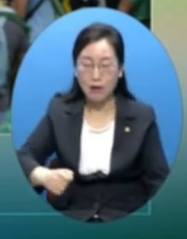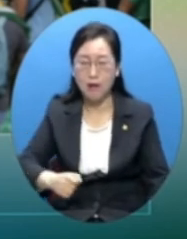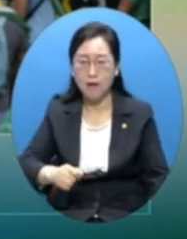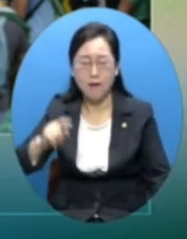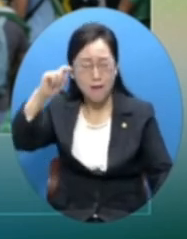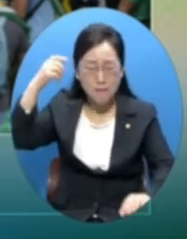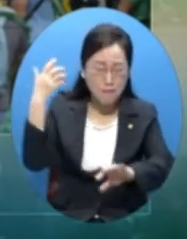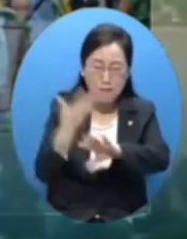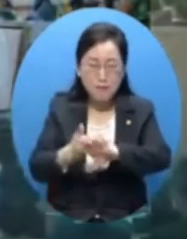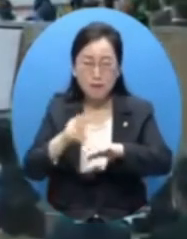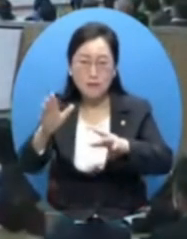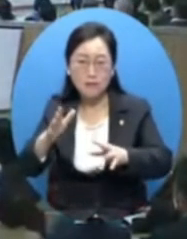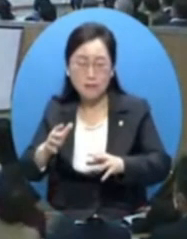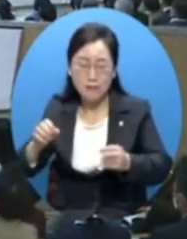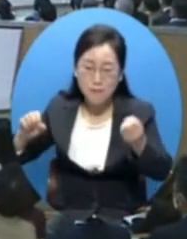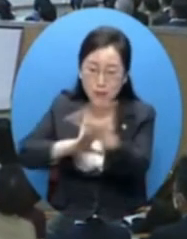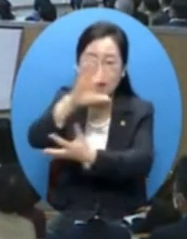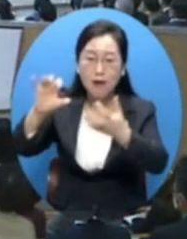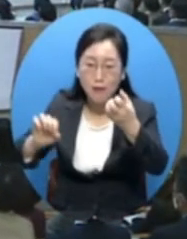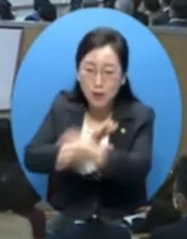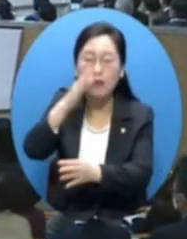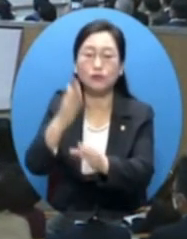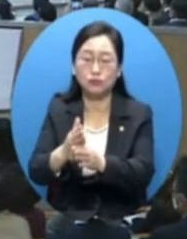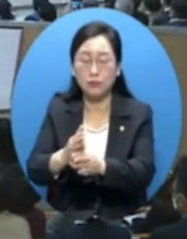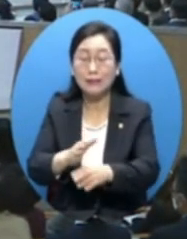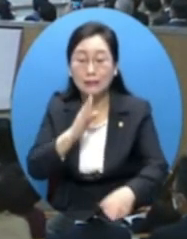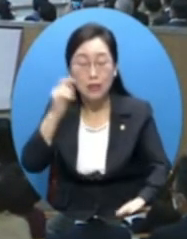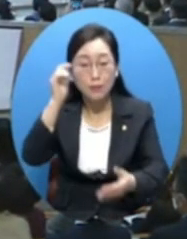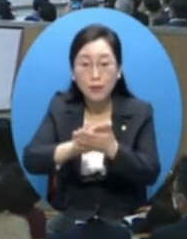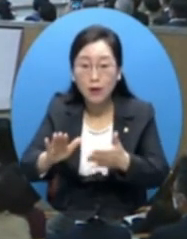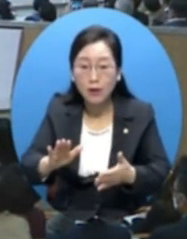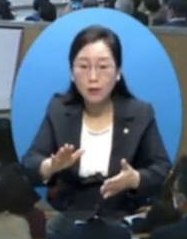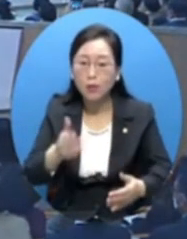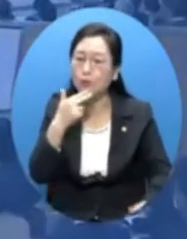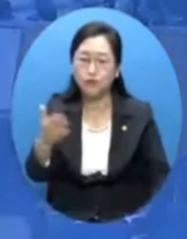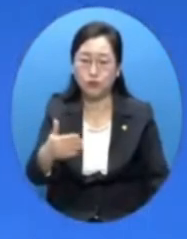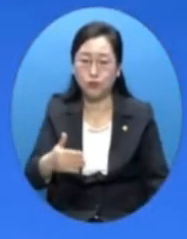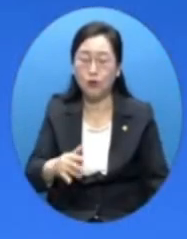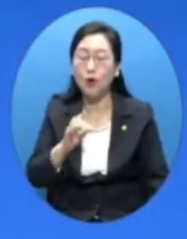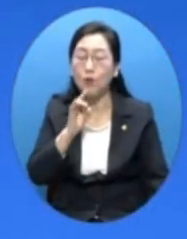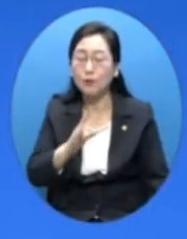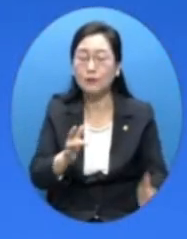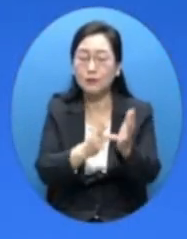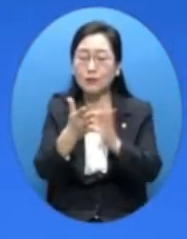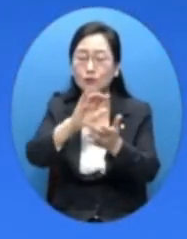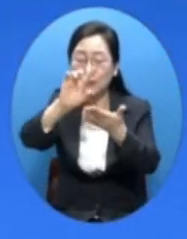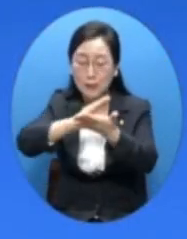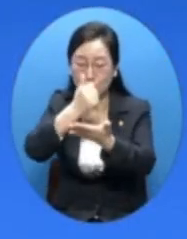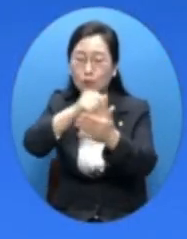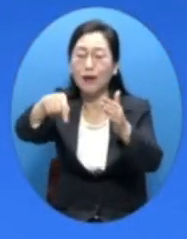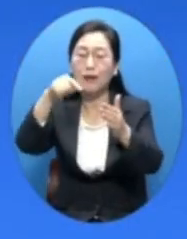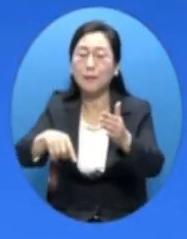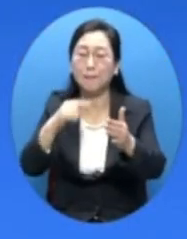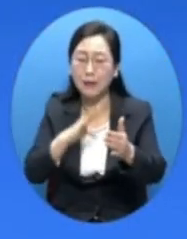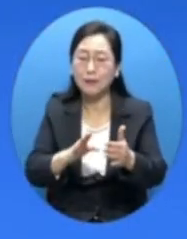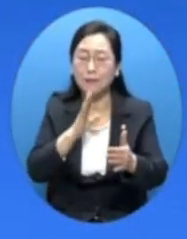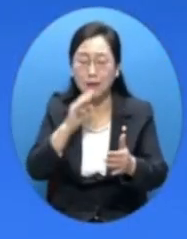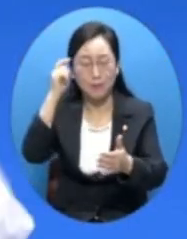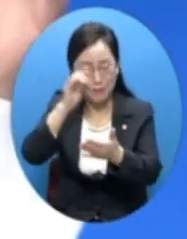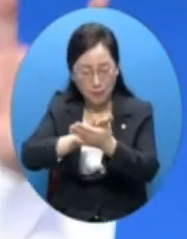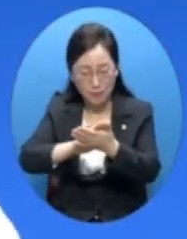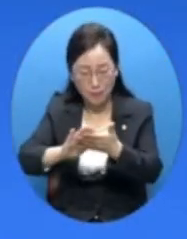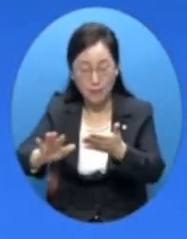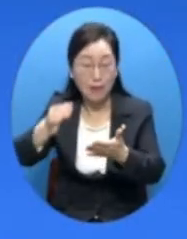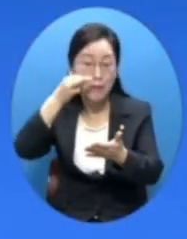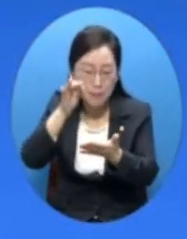났습니다. 참 평안이 어디 있습니까? 오직 예수님 안에만이 참 평안을 우리가 찾을 수 있는 것입니다.